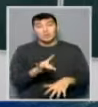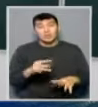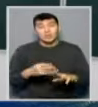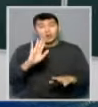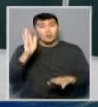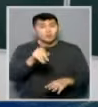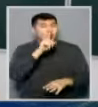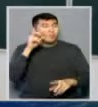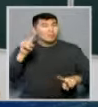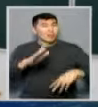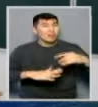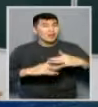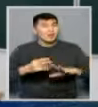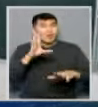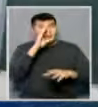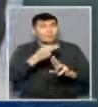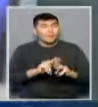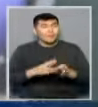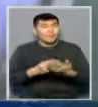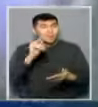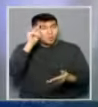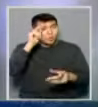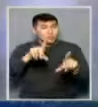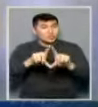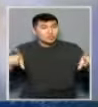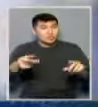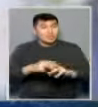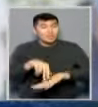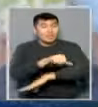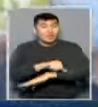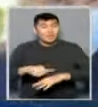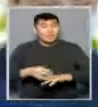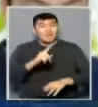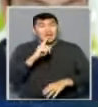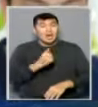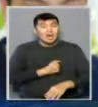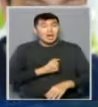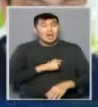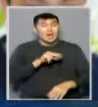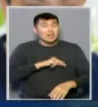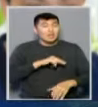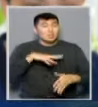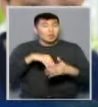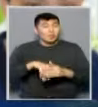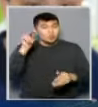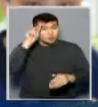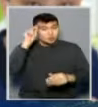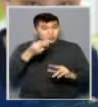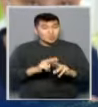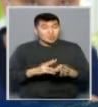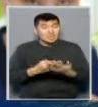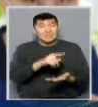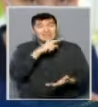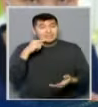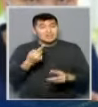будущим молодым специалистам о возможностях поступления в академию пограничной службы в россии для зачисления в общую пограничную академию